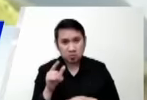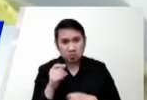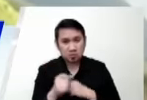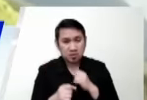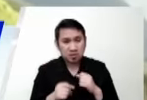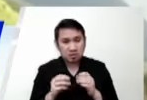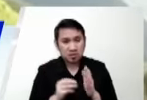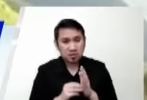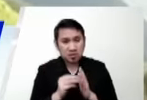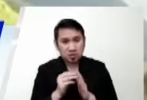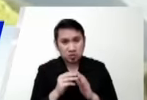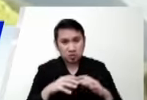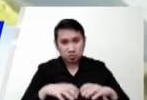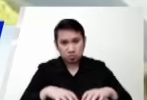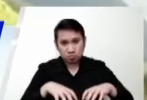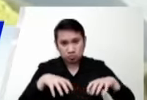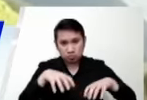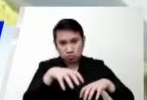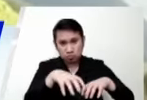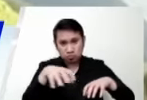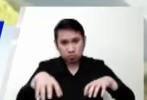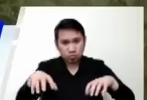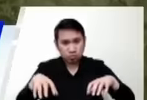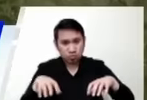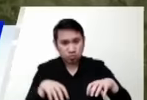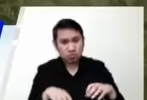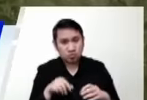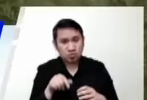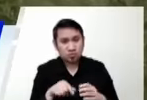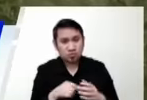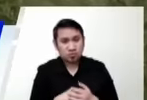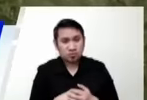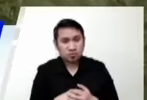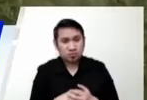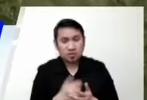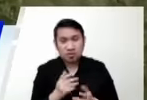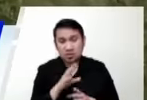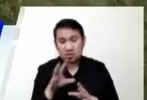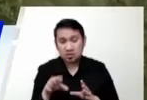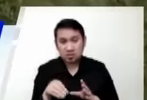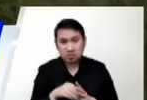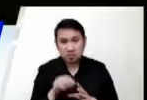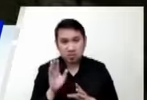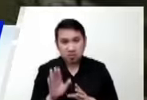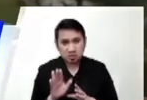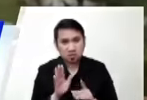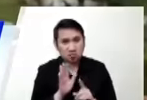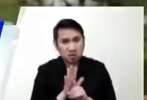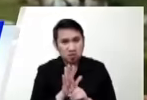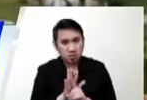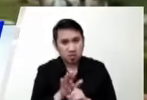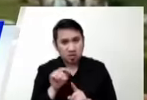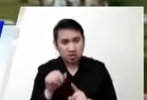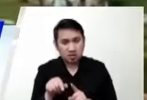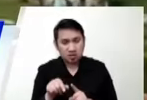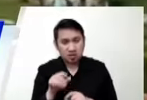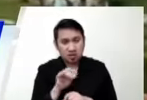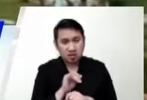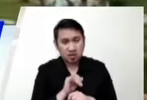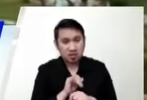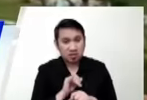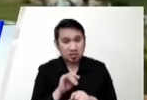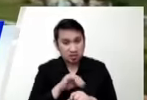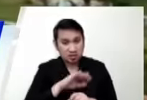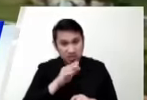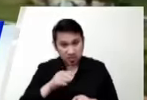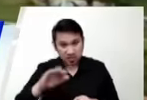ang natatanging geological identity ng isla, kasama ang tanyag na Chocolate Hills. Pero sa loob lang ng ilang